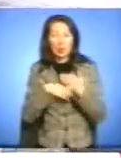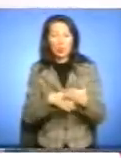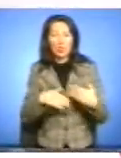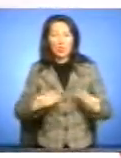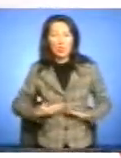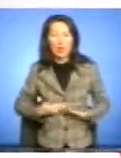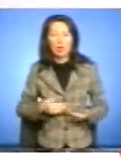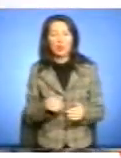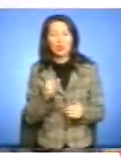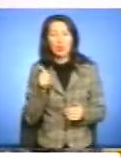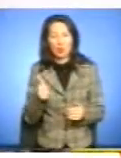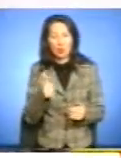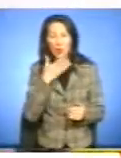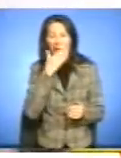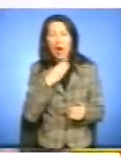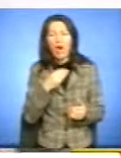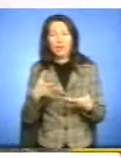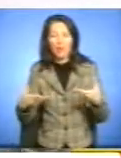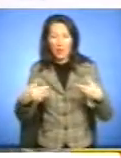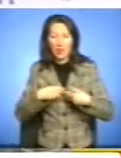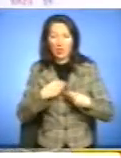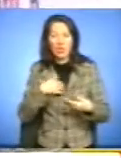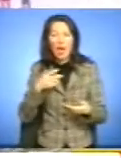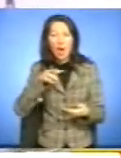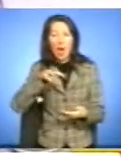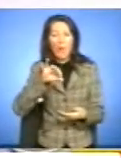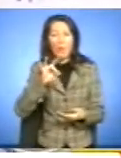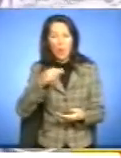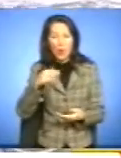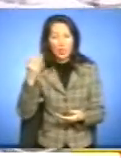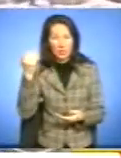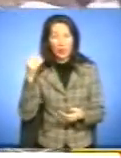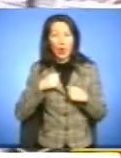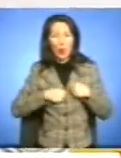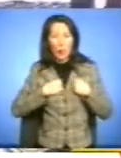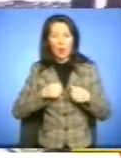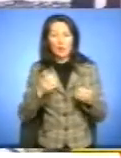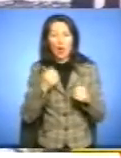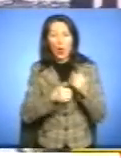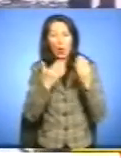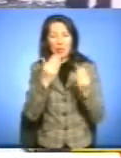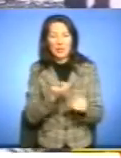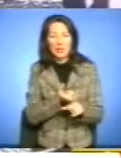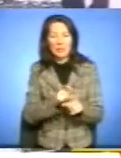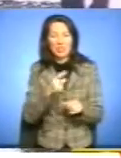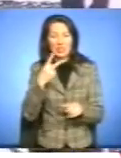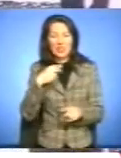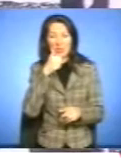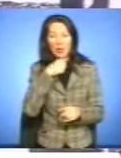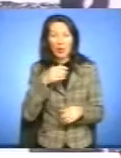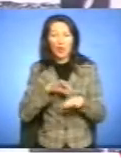Гарні враження. Я морж давно купаюся кожен день, вже більше 20 років. Ну, я веду взагалі здоровий спосіб